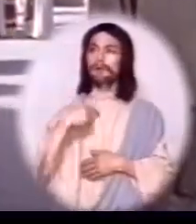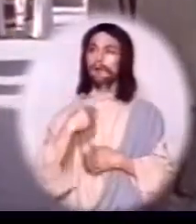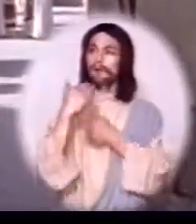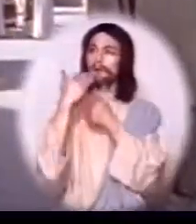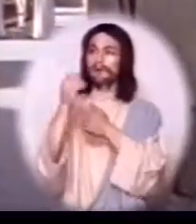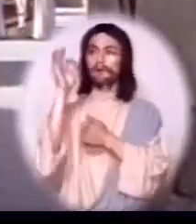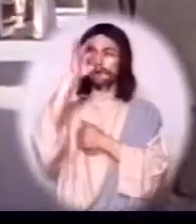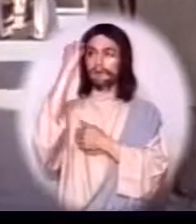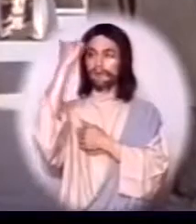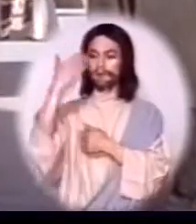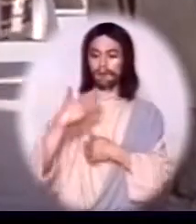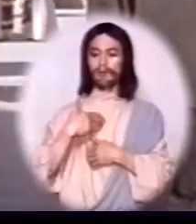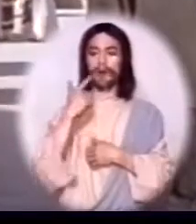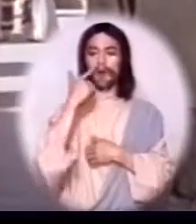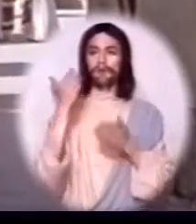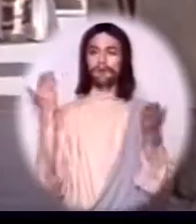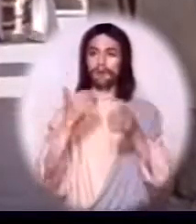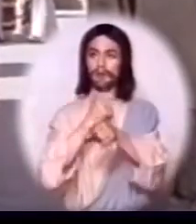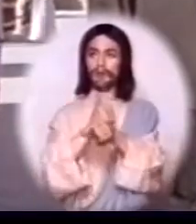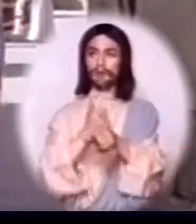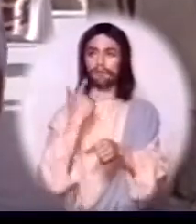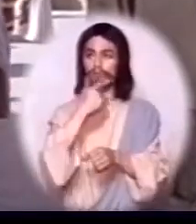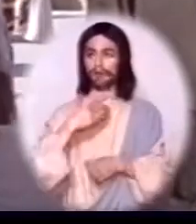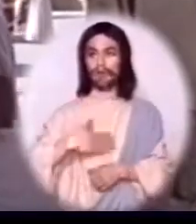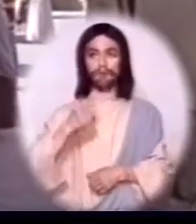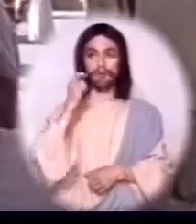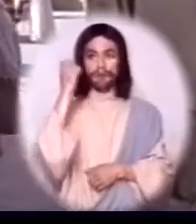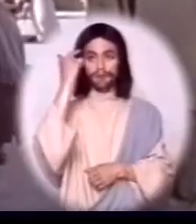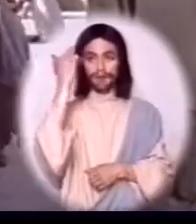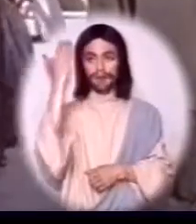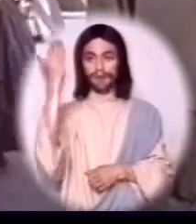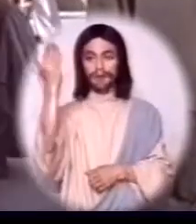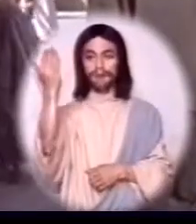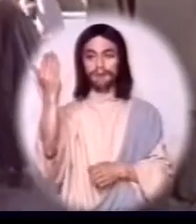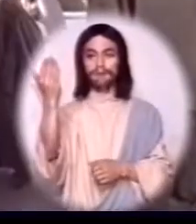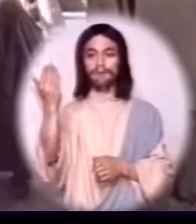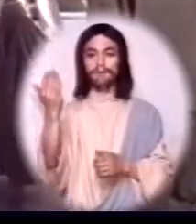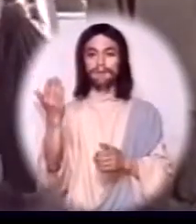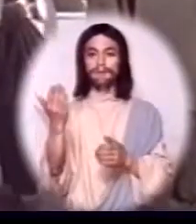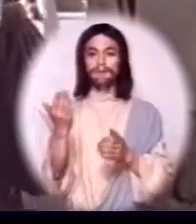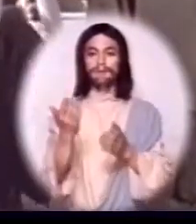어찌하여 저를 찾으셨습니까? 제가 제 아버지의 일을 해야 되는 줄 알지 못하셨습니까?